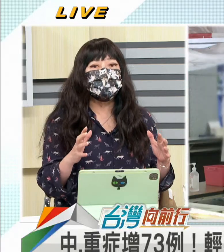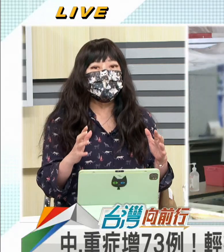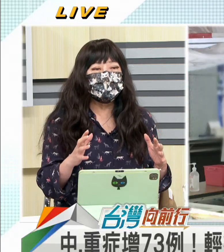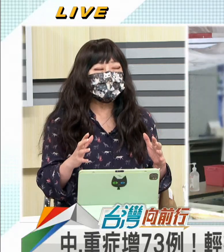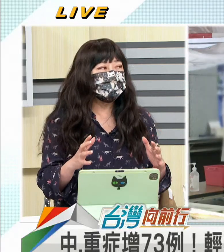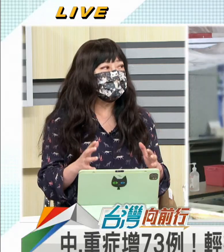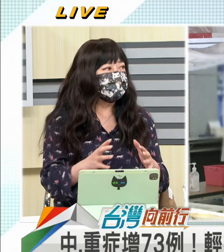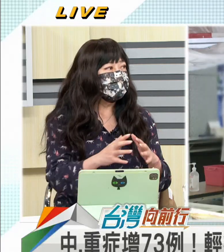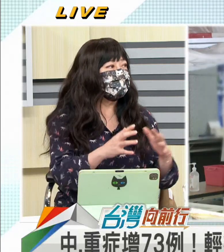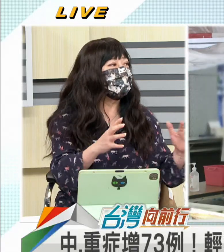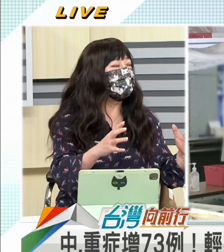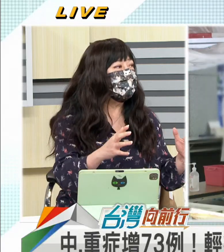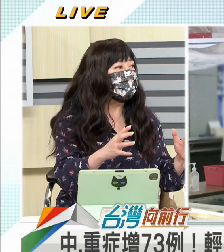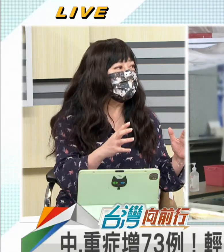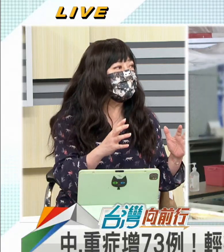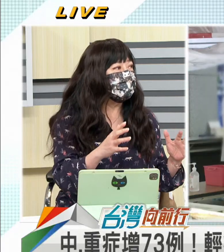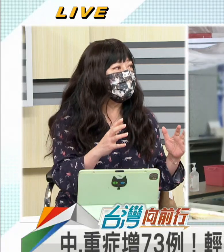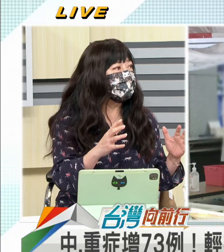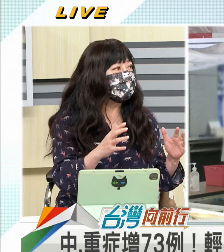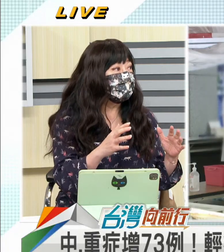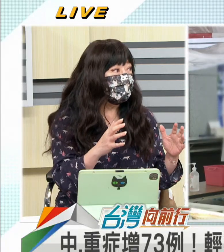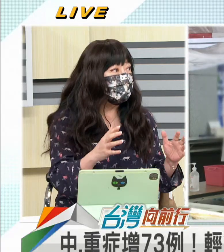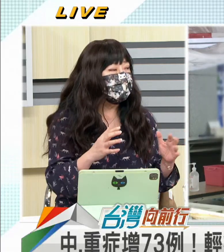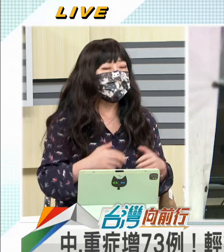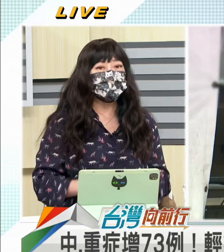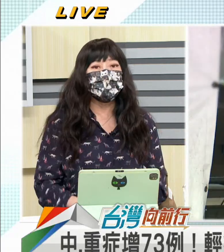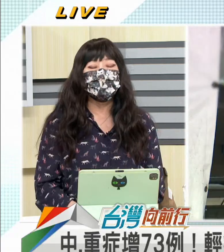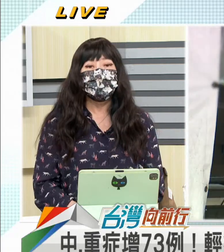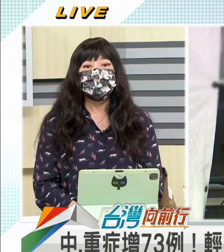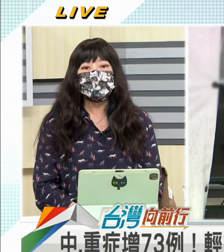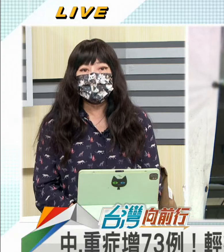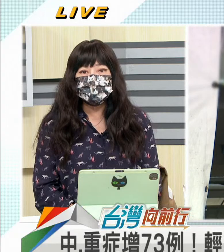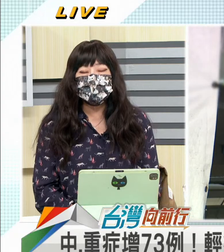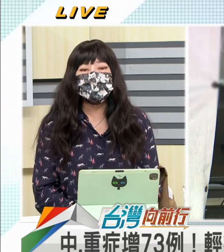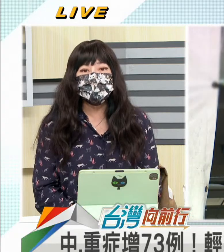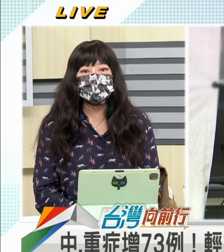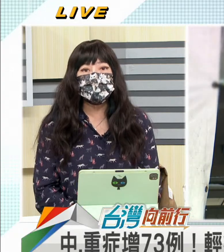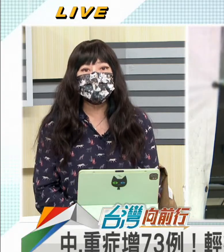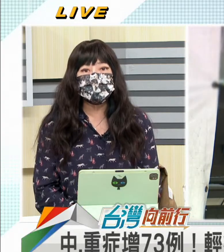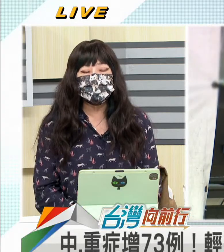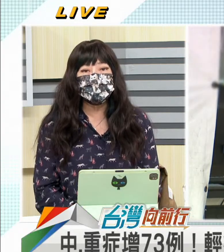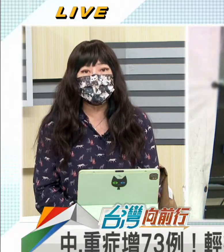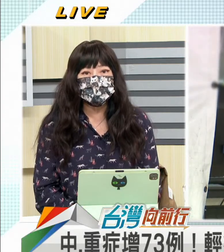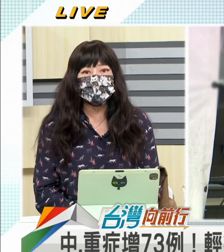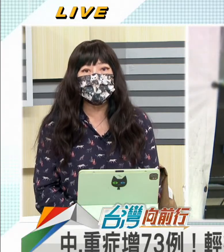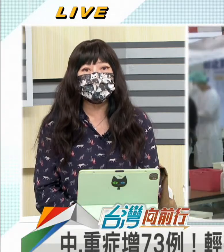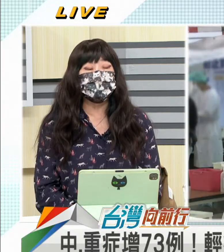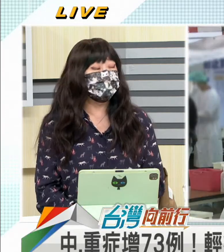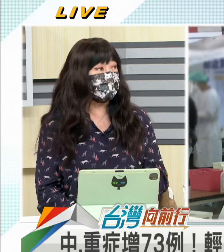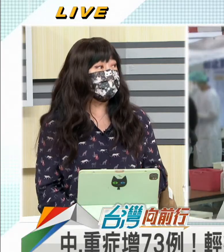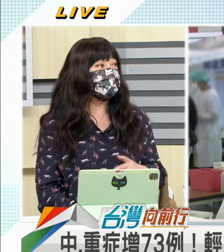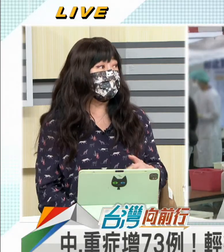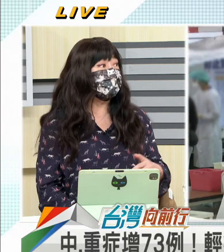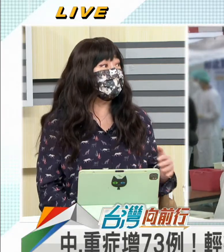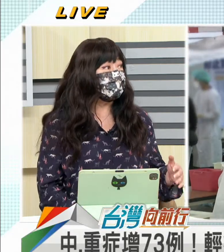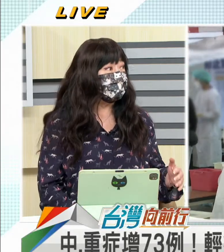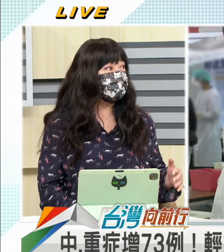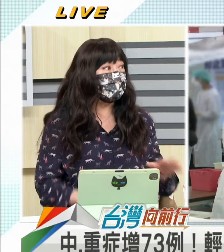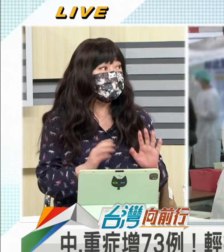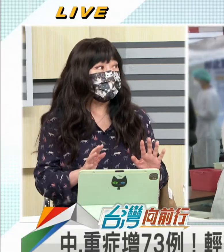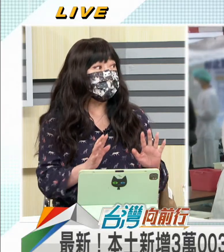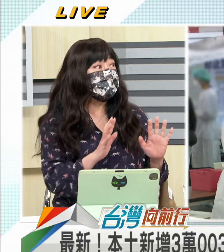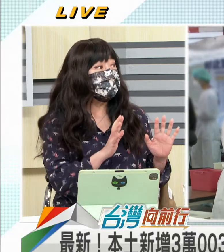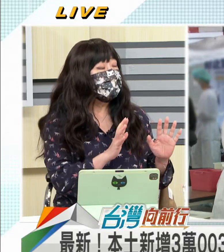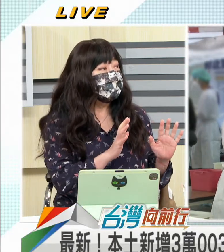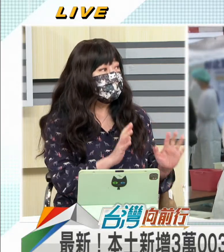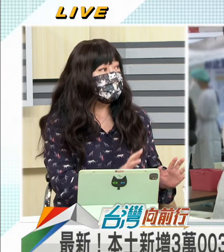整个医疗量能就撑到爆，就搞到了这个崩溃了以后，那你真的需要去医院来治疗的人反而是没有办法来